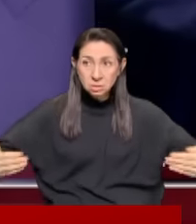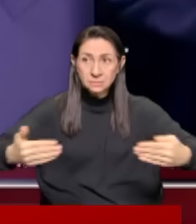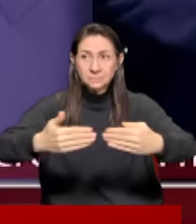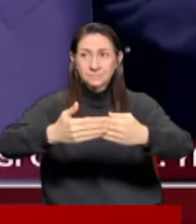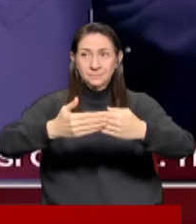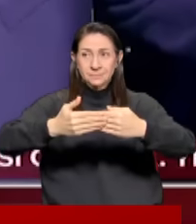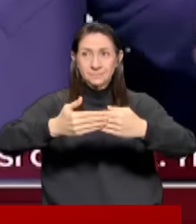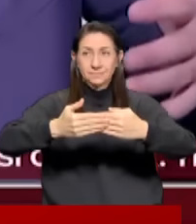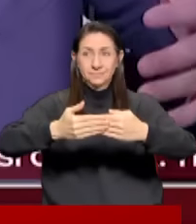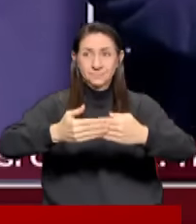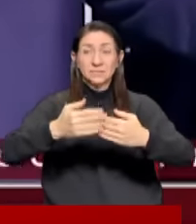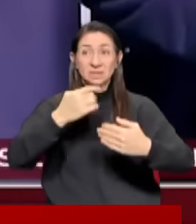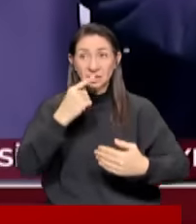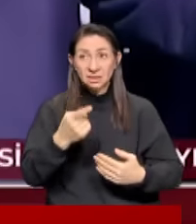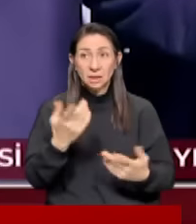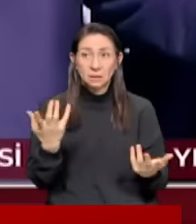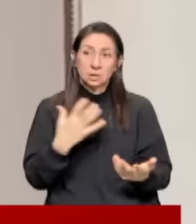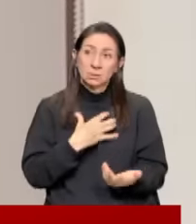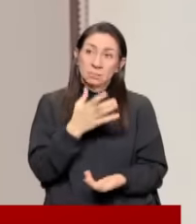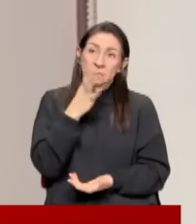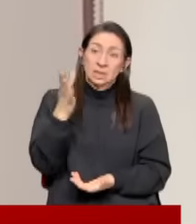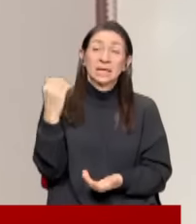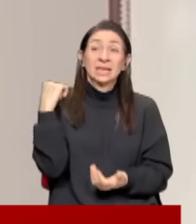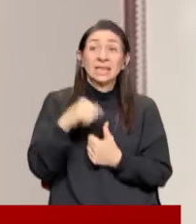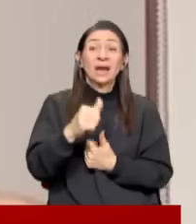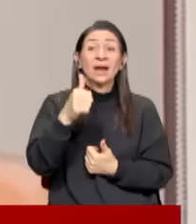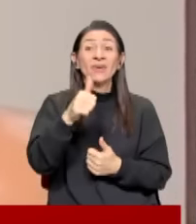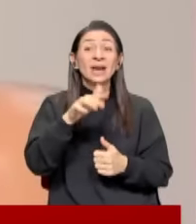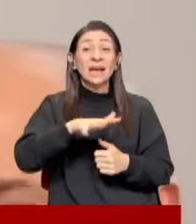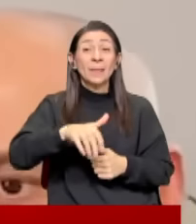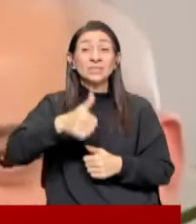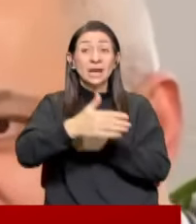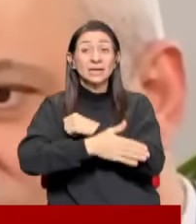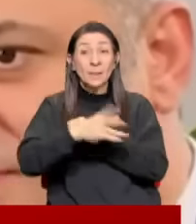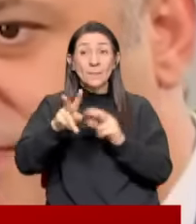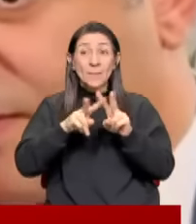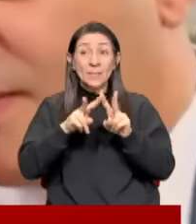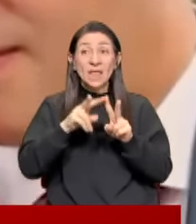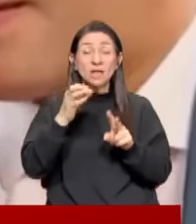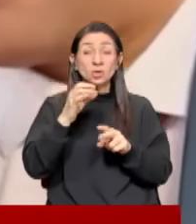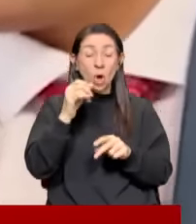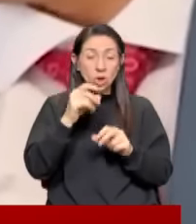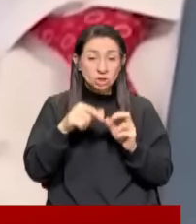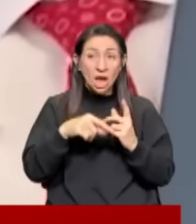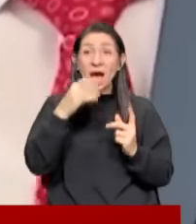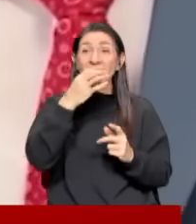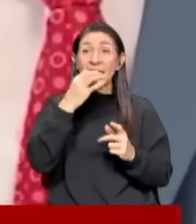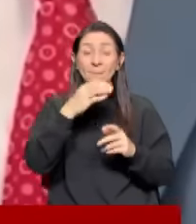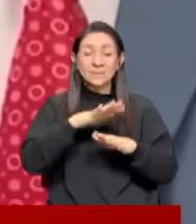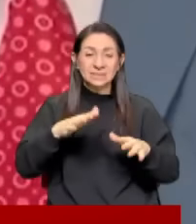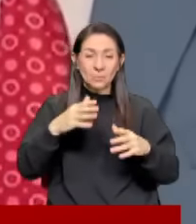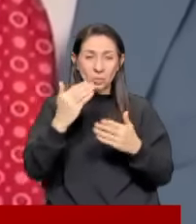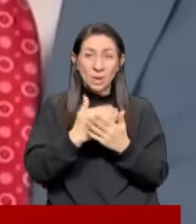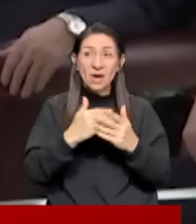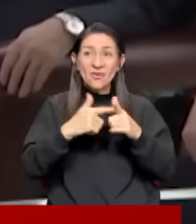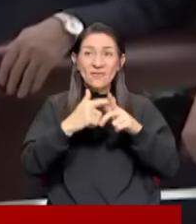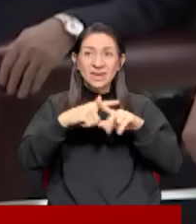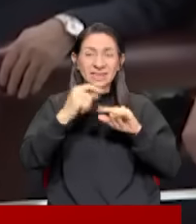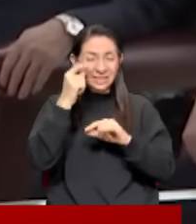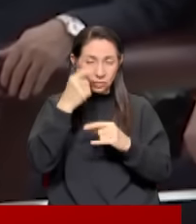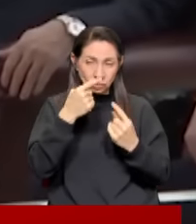kanatlarımızın altına alalım dedik. Artık kendileri bilir. Yeniden Refah Partisi Genel Başkan Yardımcısı Mehmet Altınöz Ankara Masası programında Fatih Ati'ye